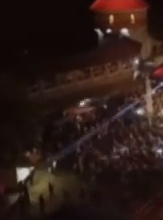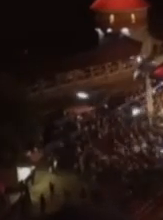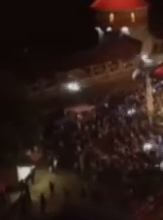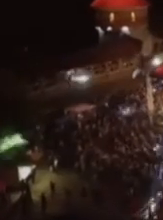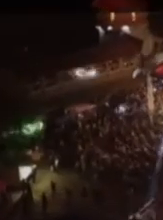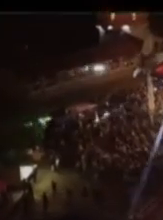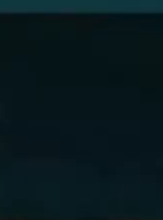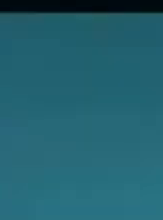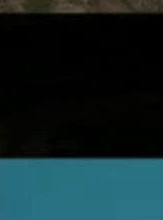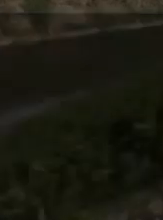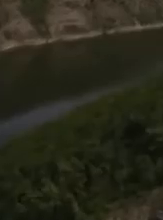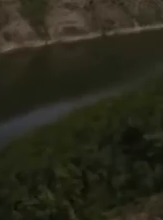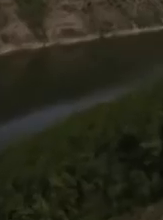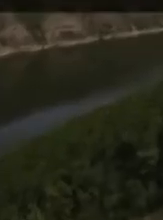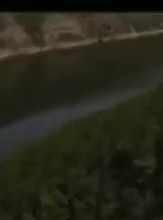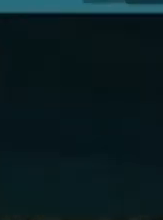Музика